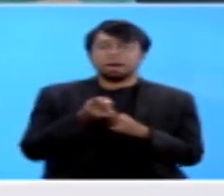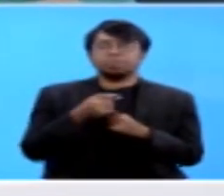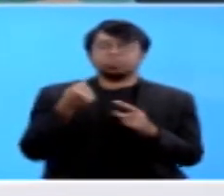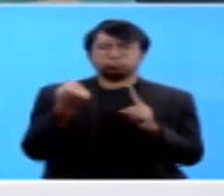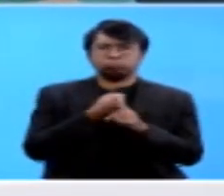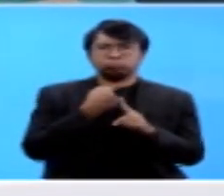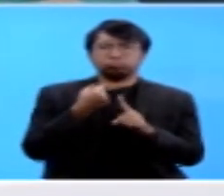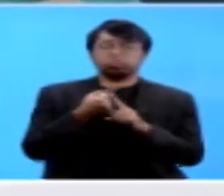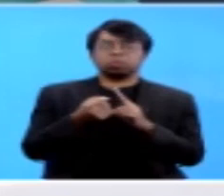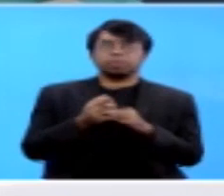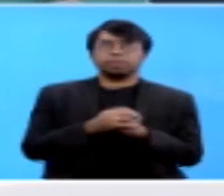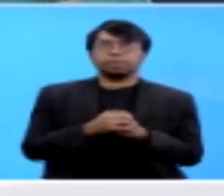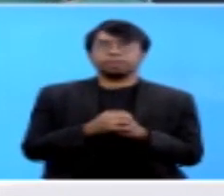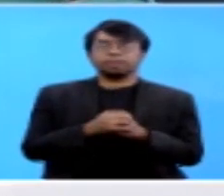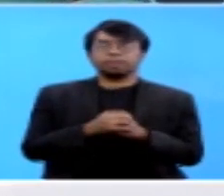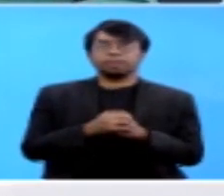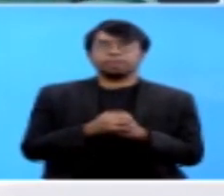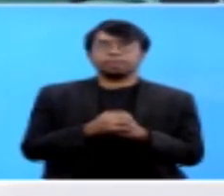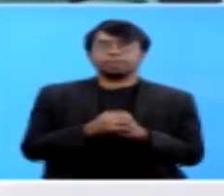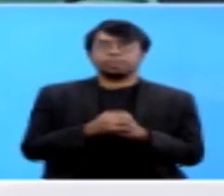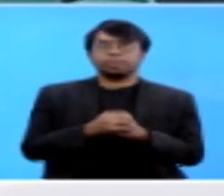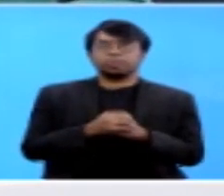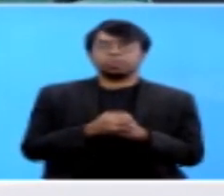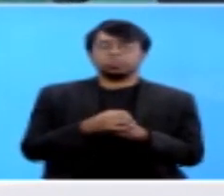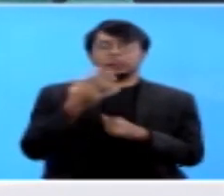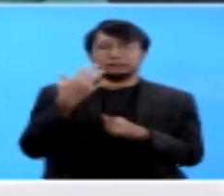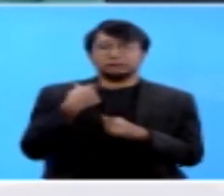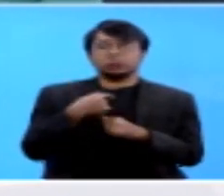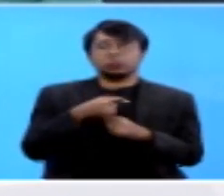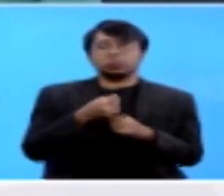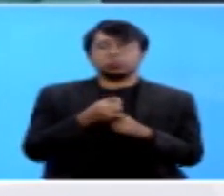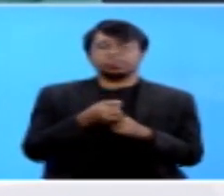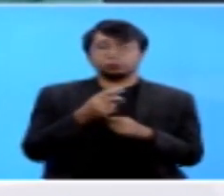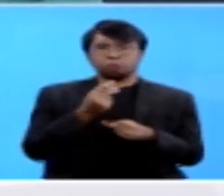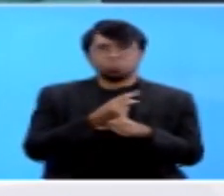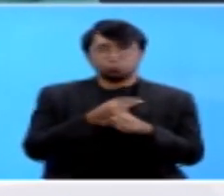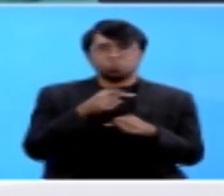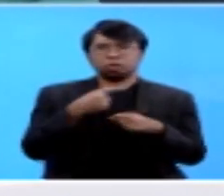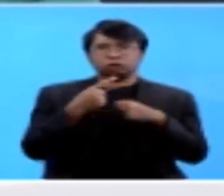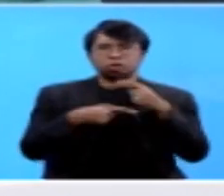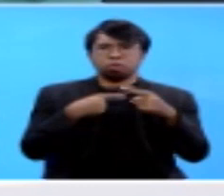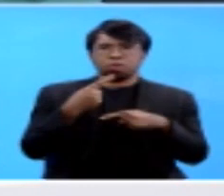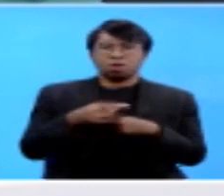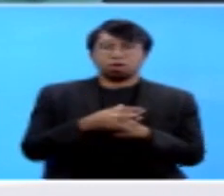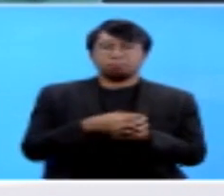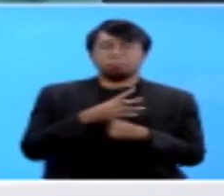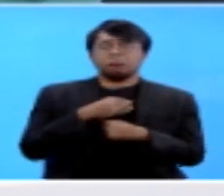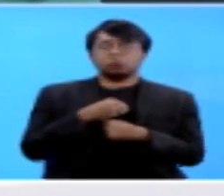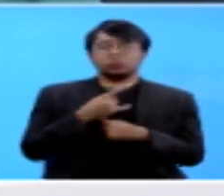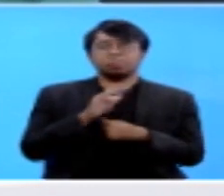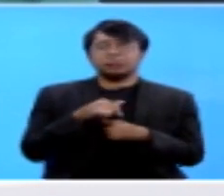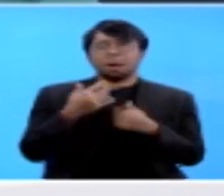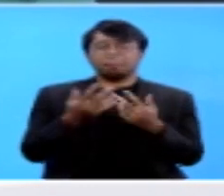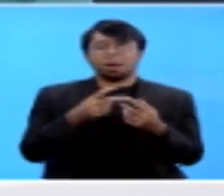guru yang bersangkutan. Nah, Bu Retno melihatnya ini seperti apa dari penjelasan yang tadi dikatakan bahwa sebelumnya mendapati murid-murid yang sedang nongkrong di warung